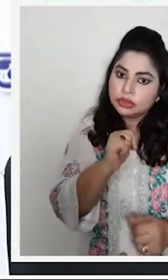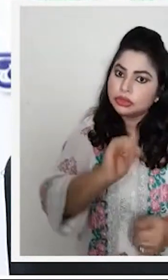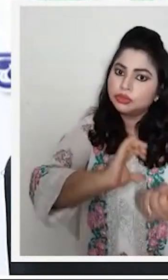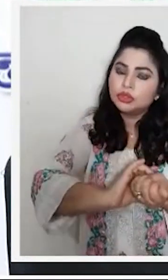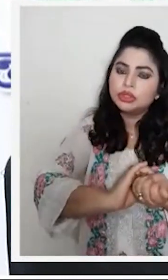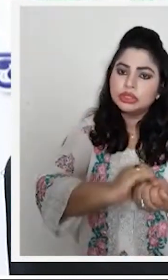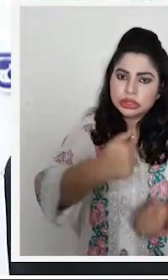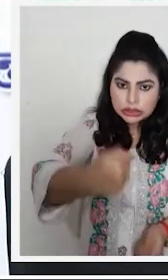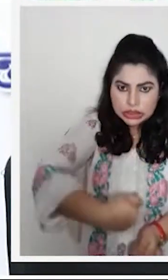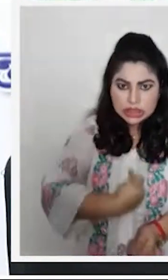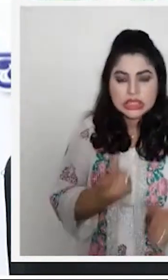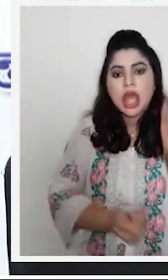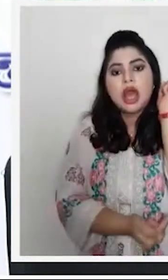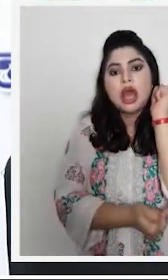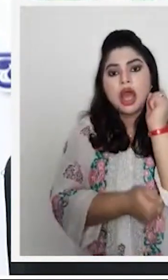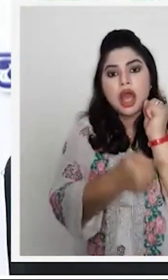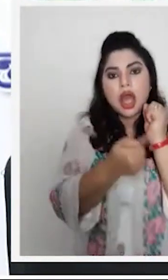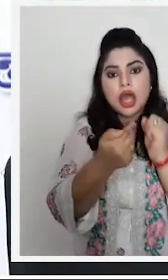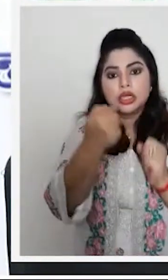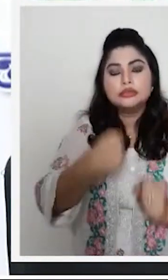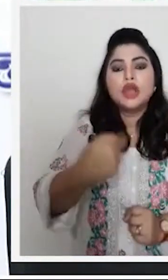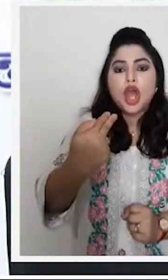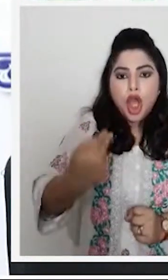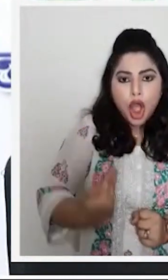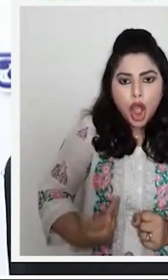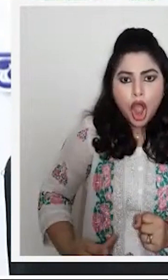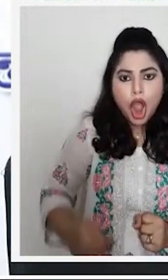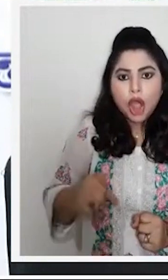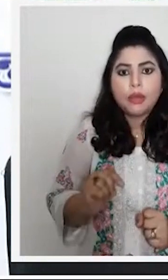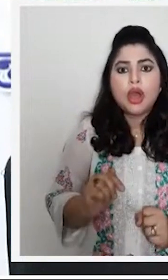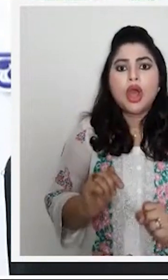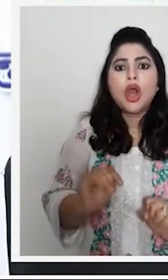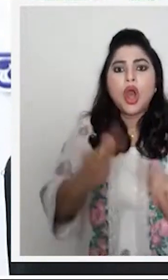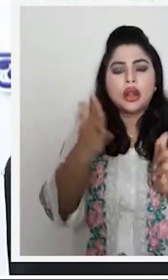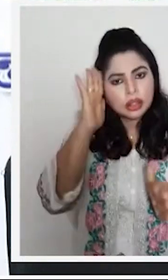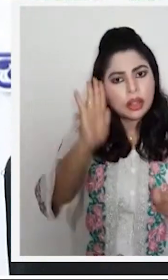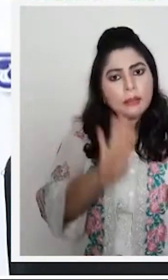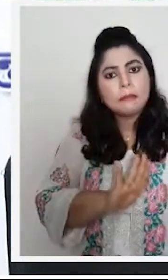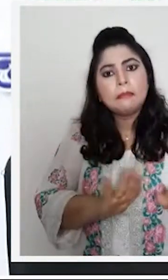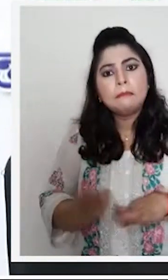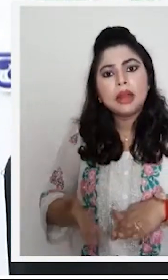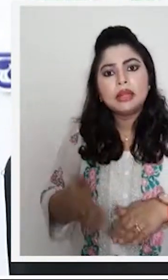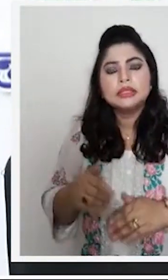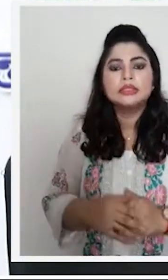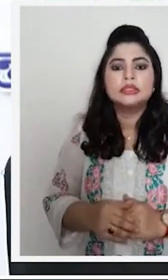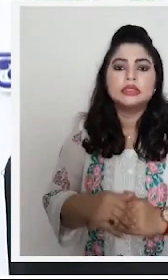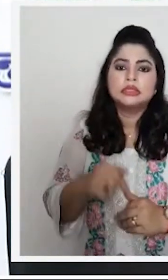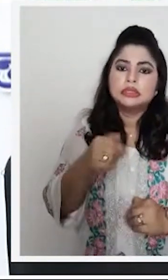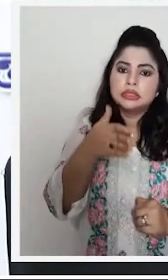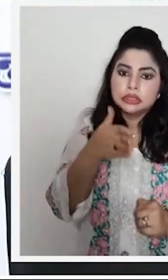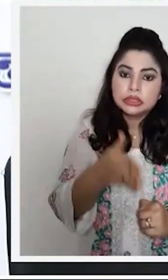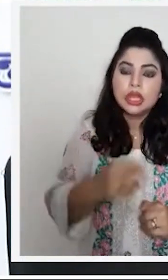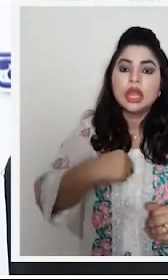একজন পরিচালক র্যাঙ্কের। তিনি আসলে তার একটি নিজস্ব ক্লিনিকে একটি অস্ত্রোপচারকালে